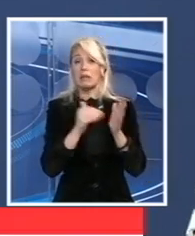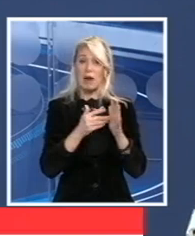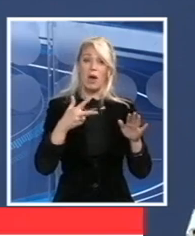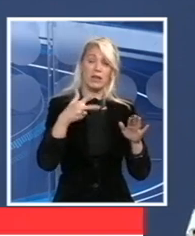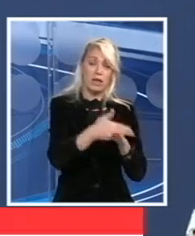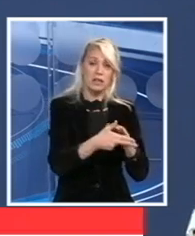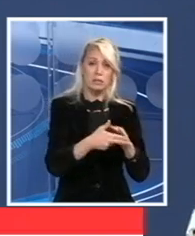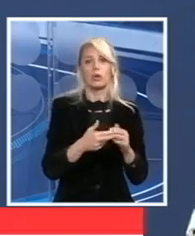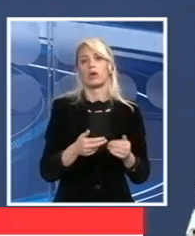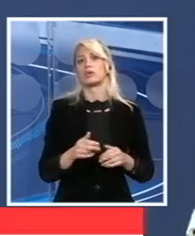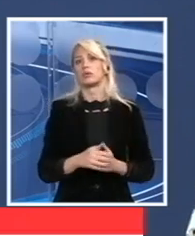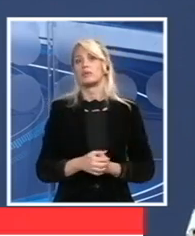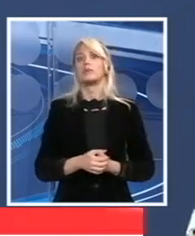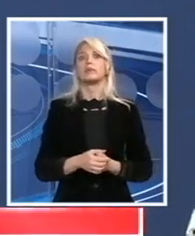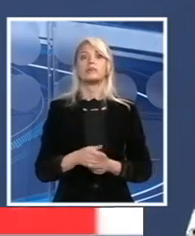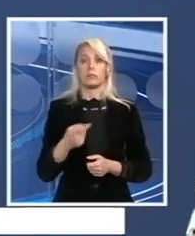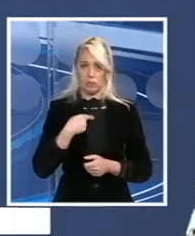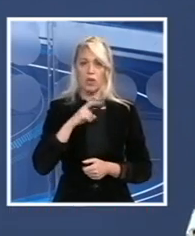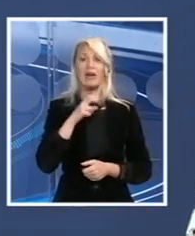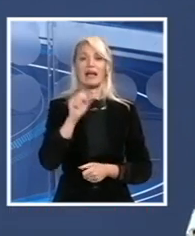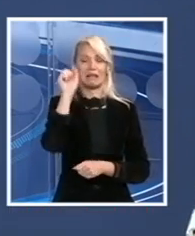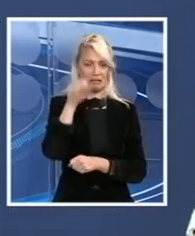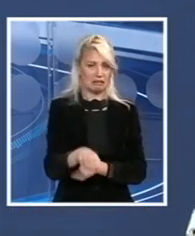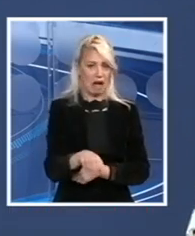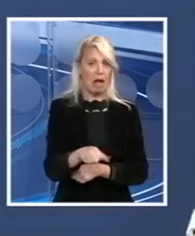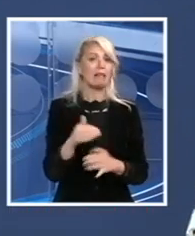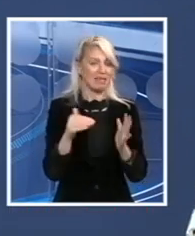jasan. Da, moralo je da se spreči.